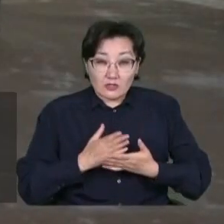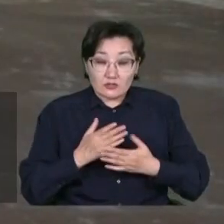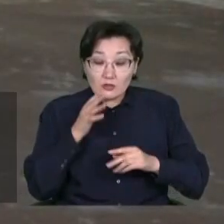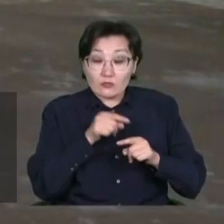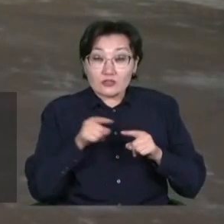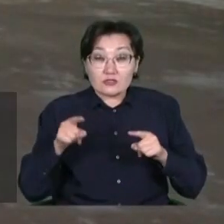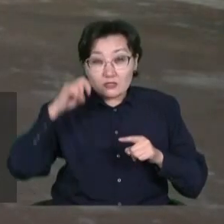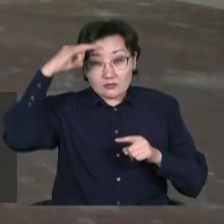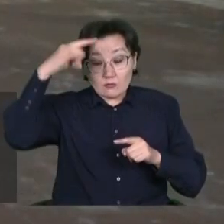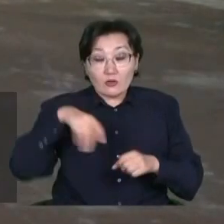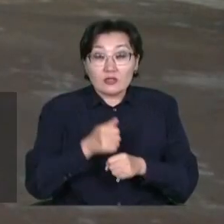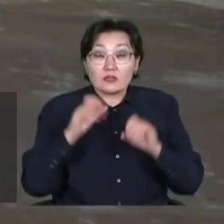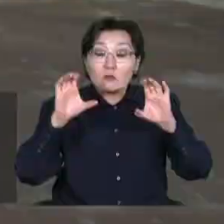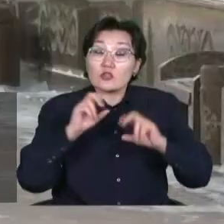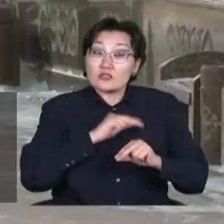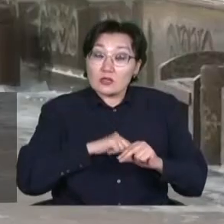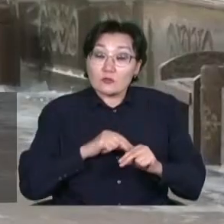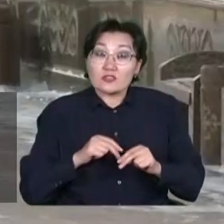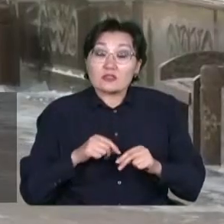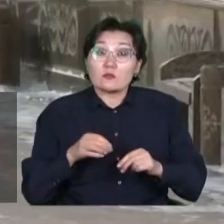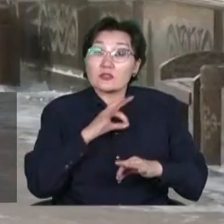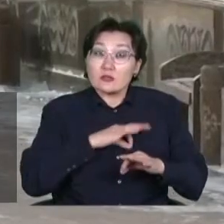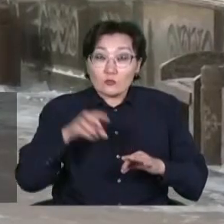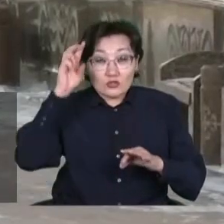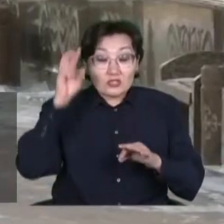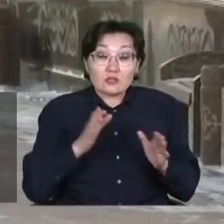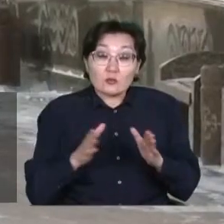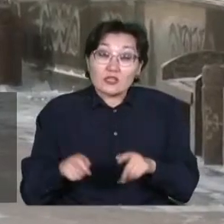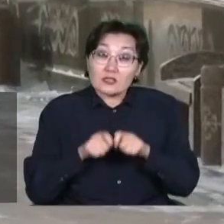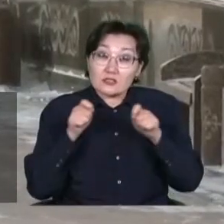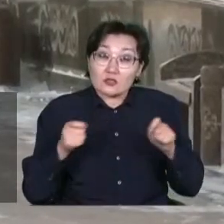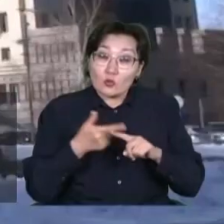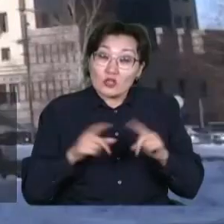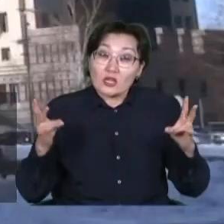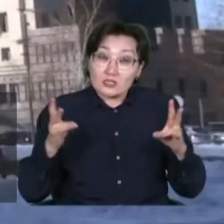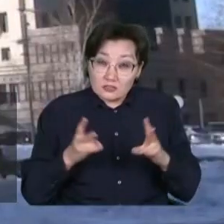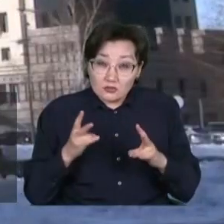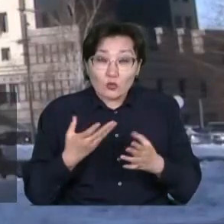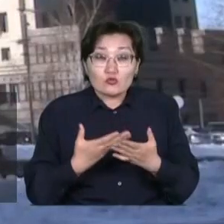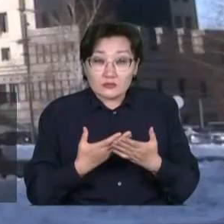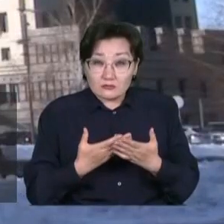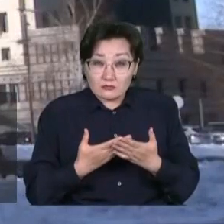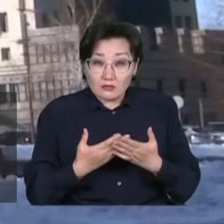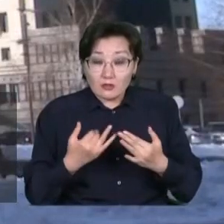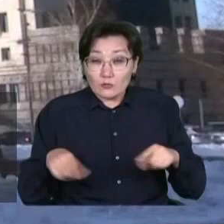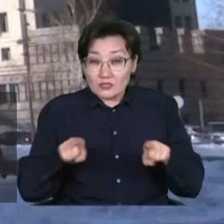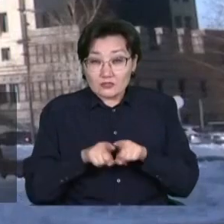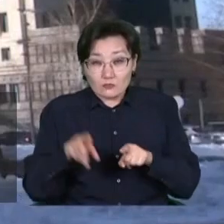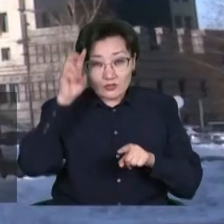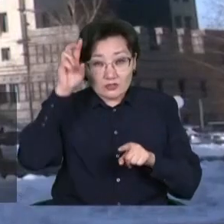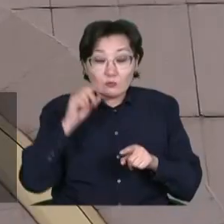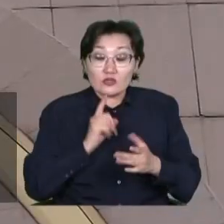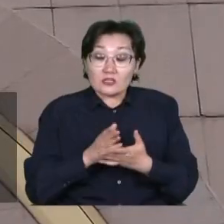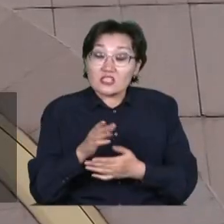кезең елде атазанға сәйкес жұмыс істейтін орнықты әрі тиімді мемлекеттік жүйе құрудың ауадай қажет екенін айқын көрсетті. Осылайша елде